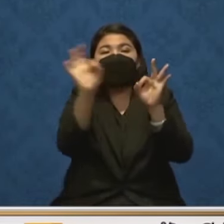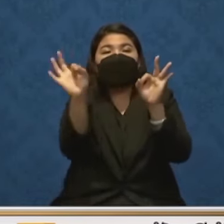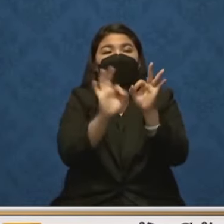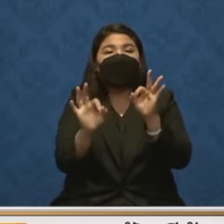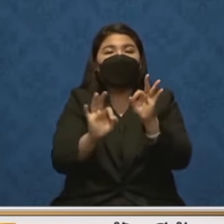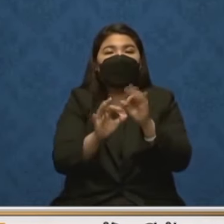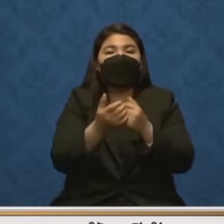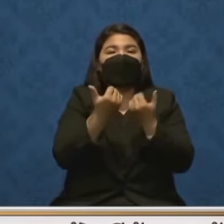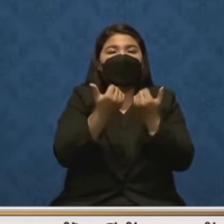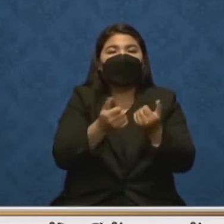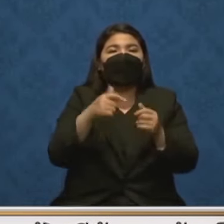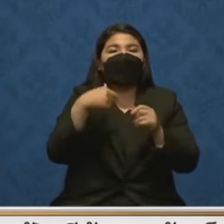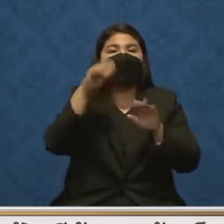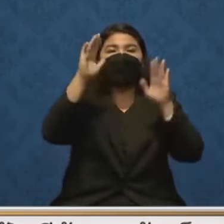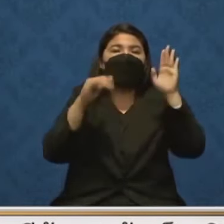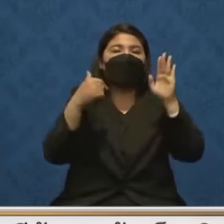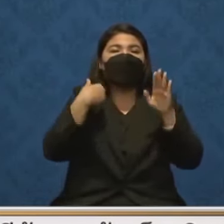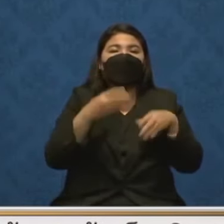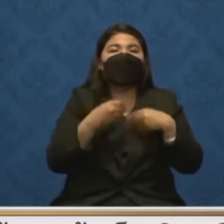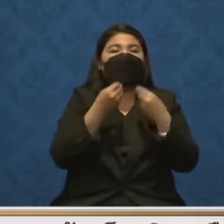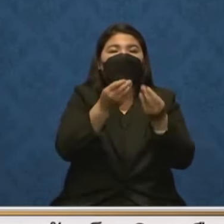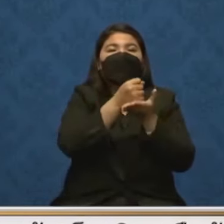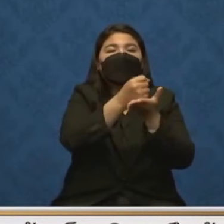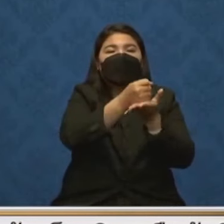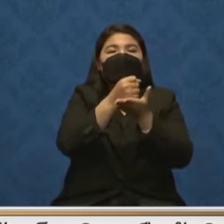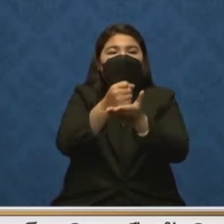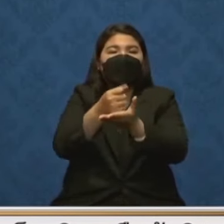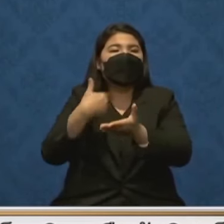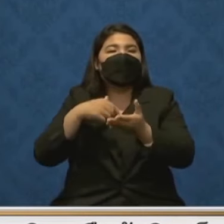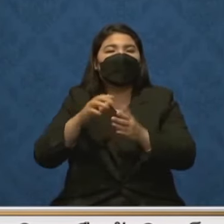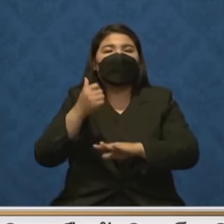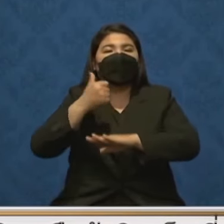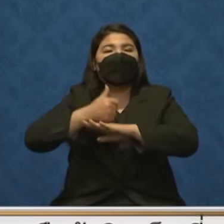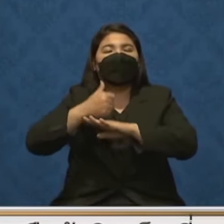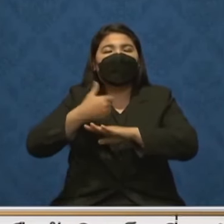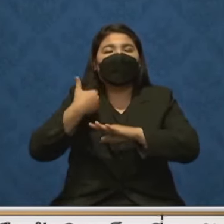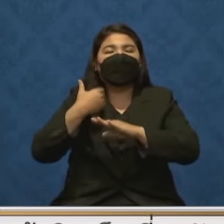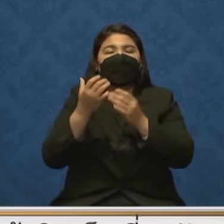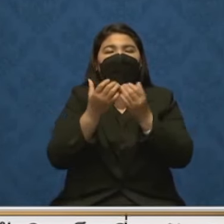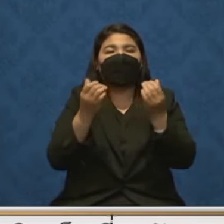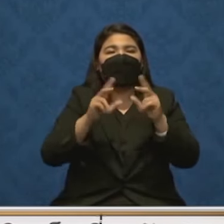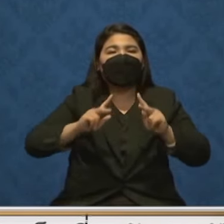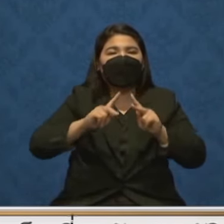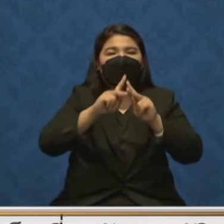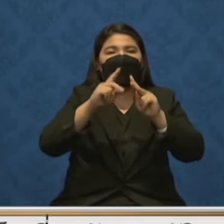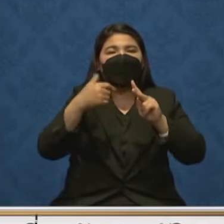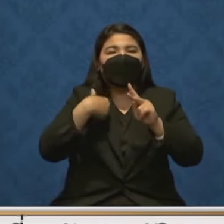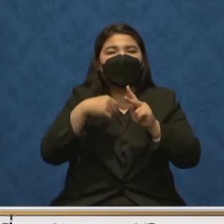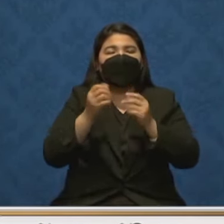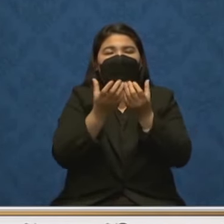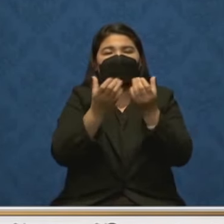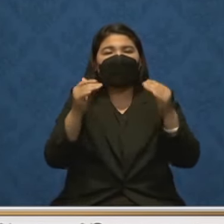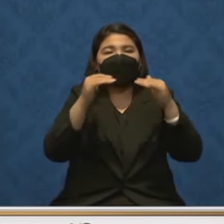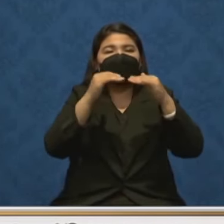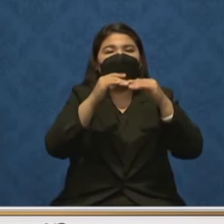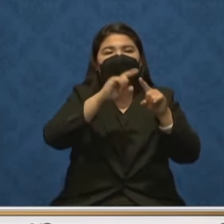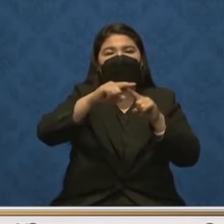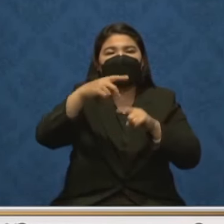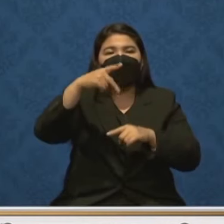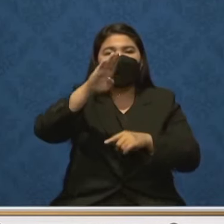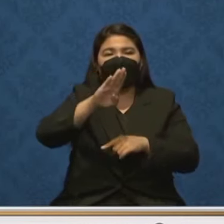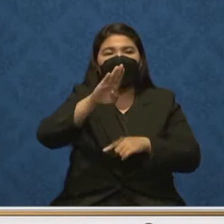นิติธรรมเพื่อประชาธิปไตยนปทหรือหลักสูตรผู้บริหารกระบวนการยุติธรรมระดับสูงบอยศ.นะคะรวมทั้ง